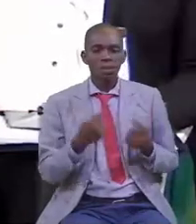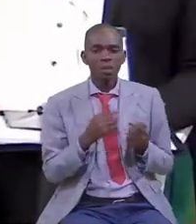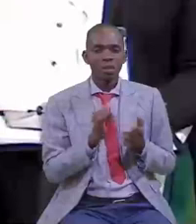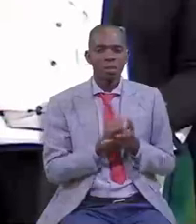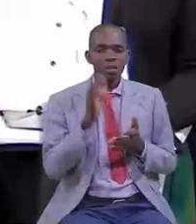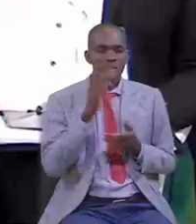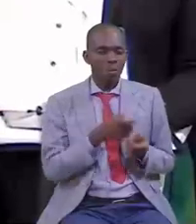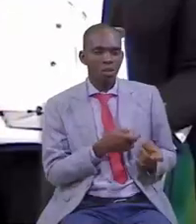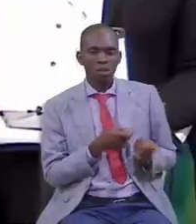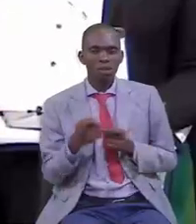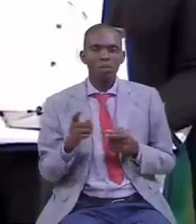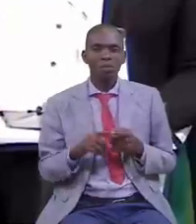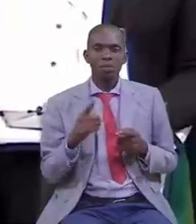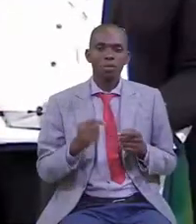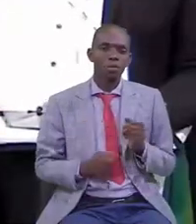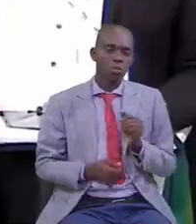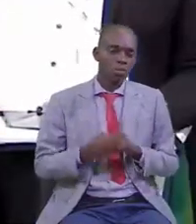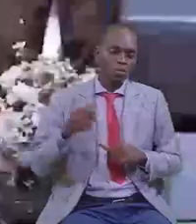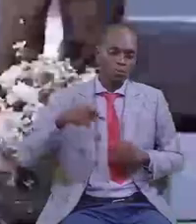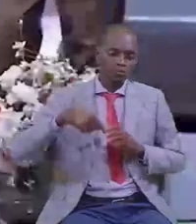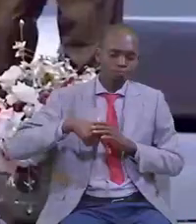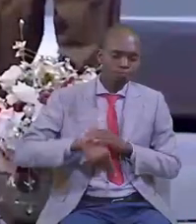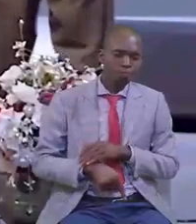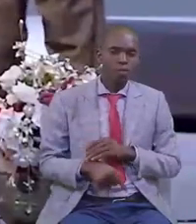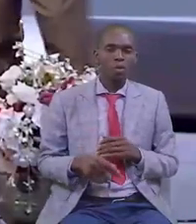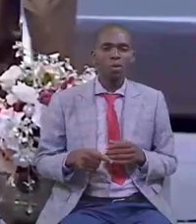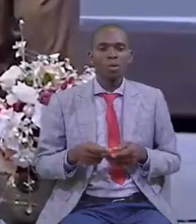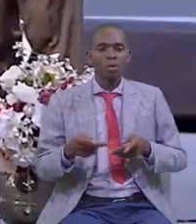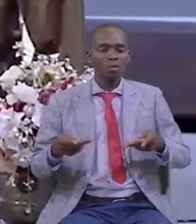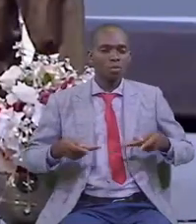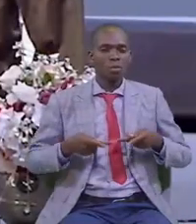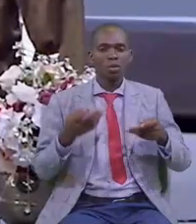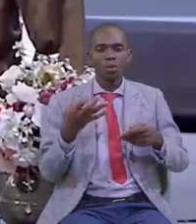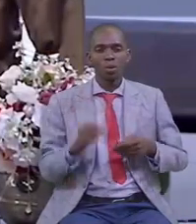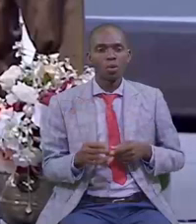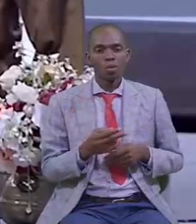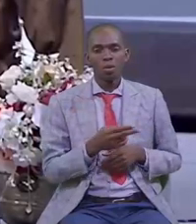Et le péché qui va les enfoncer dans le lieu plus profond de l'enfer.